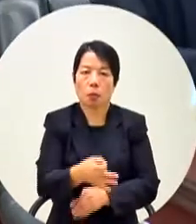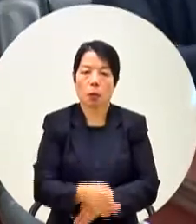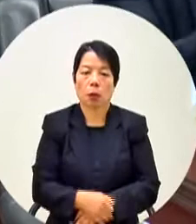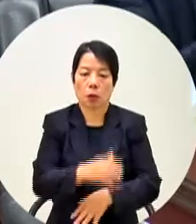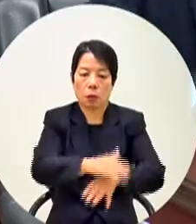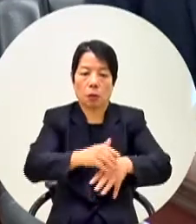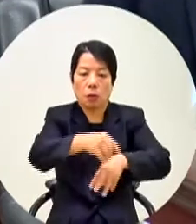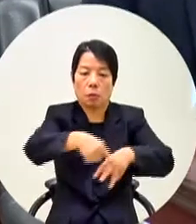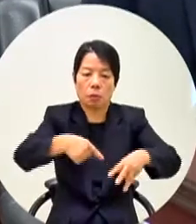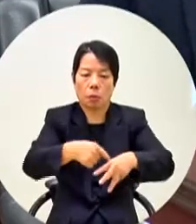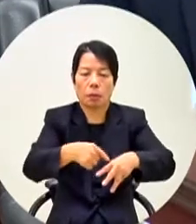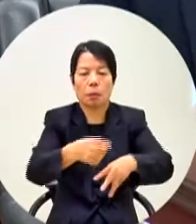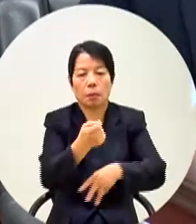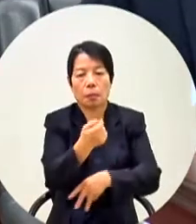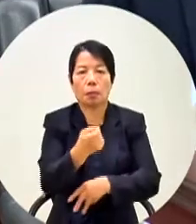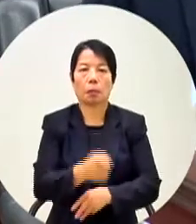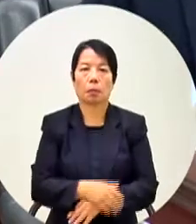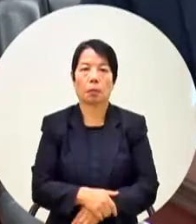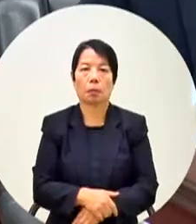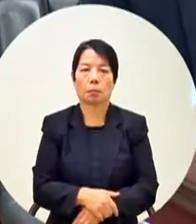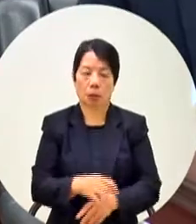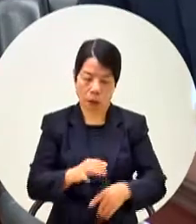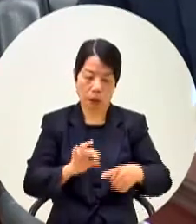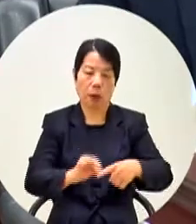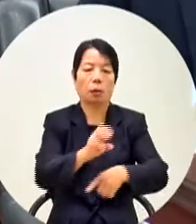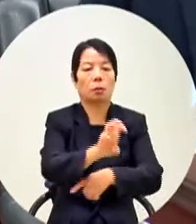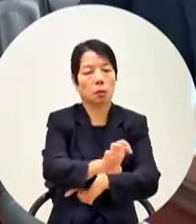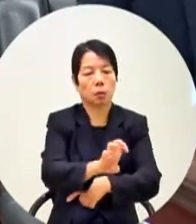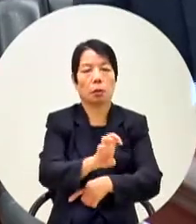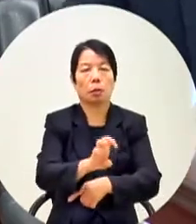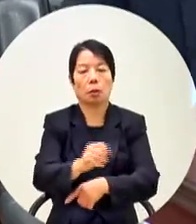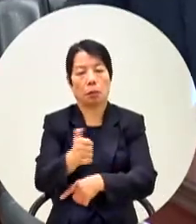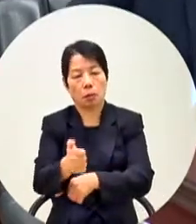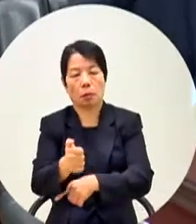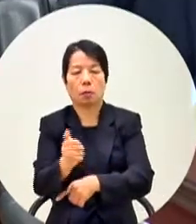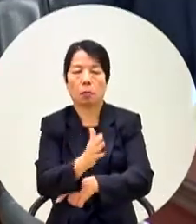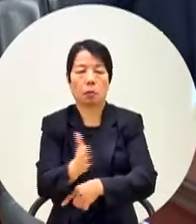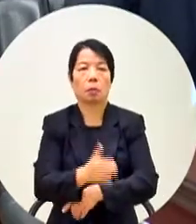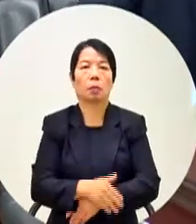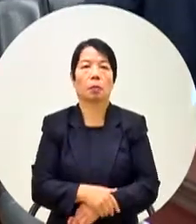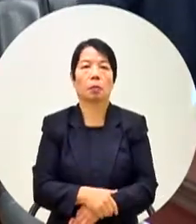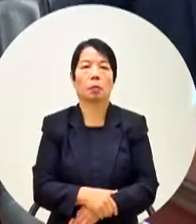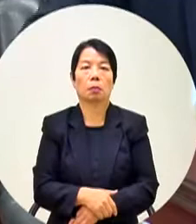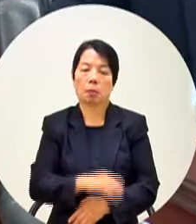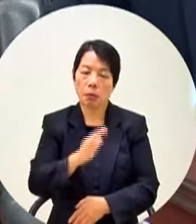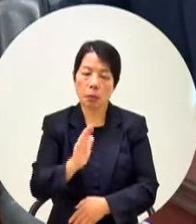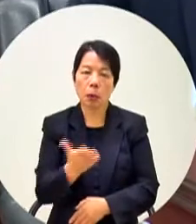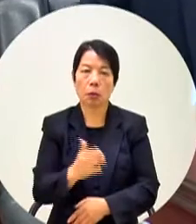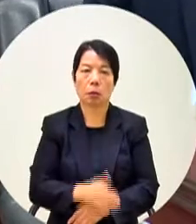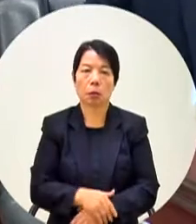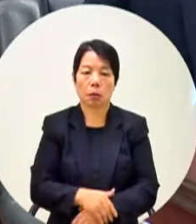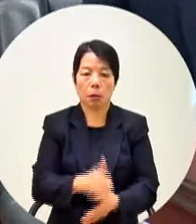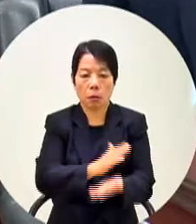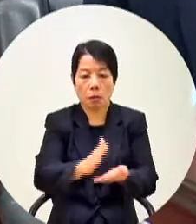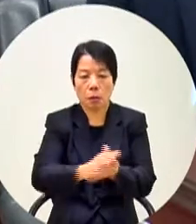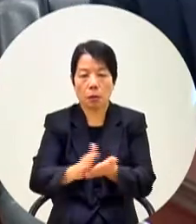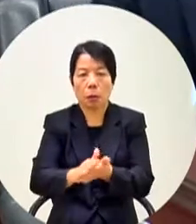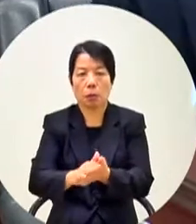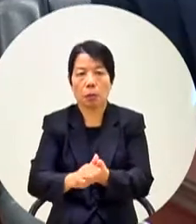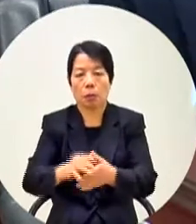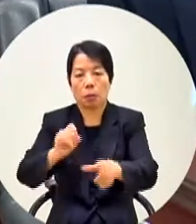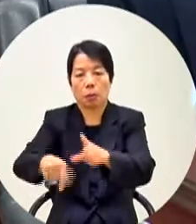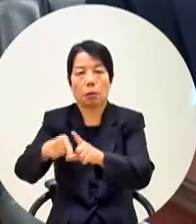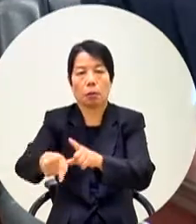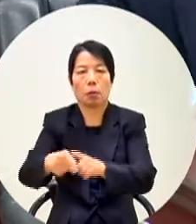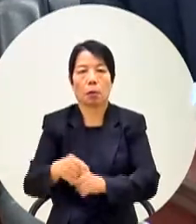环，啊、哦，有可能占40%，有可能占50%，但是清都业者，过来